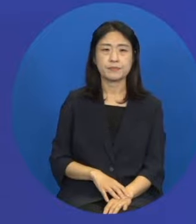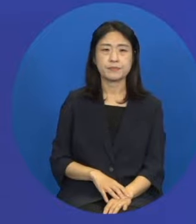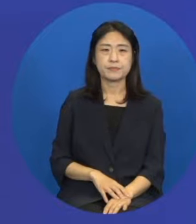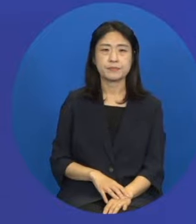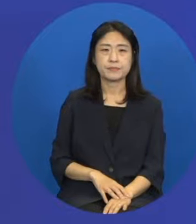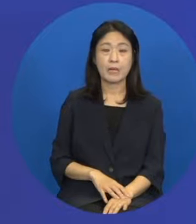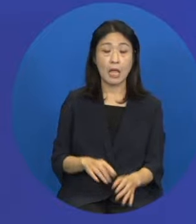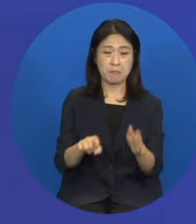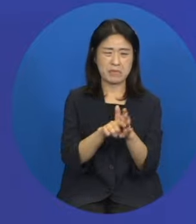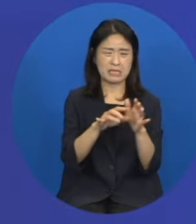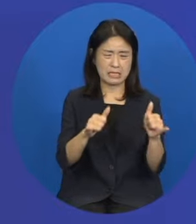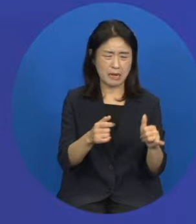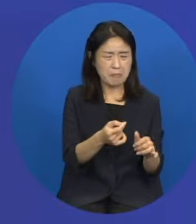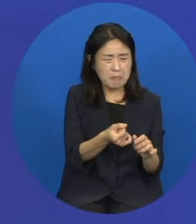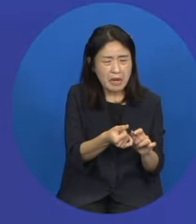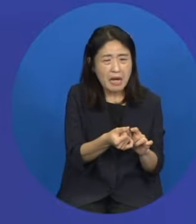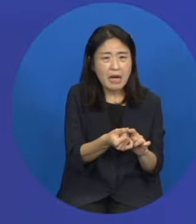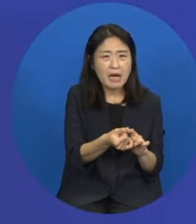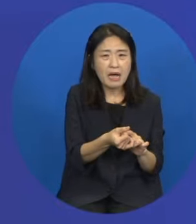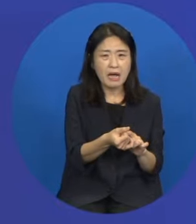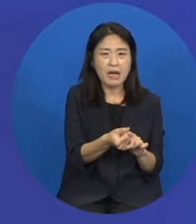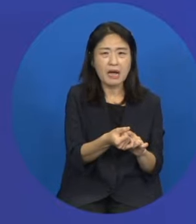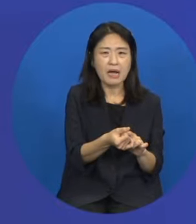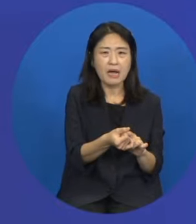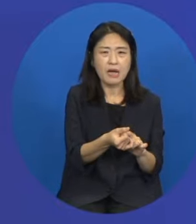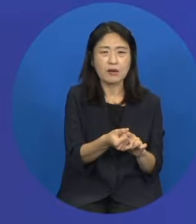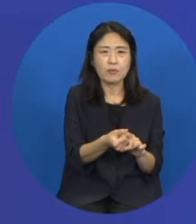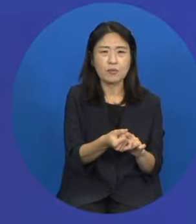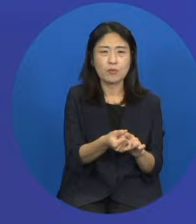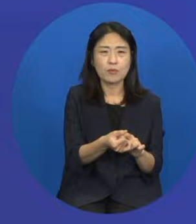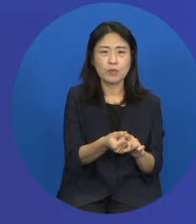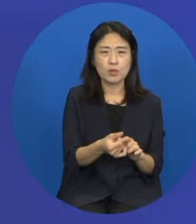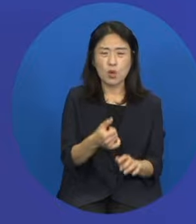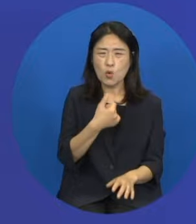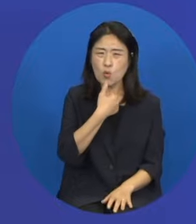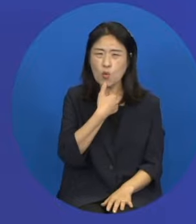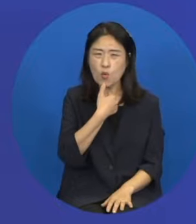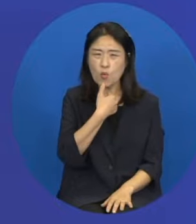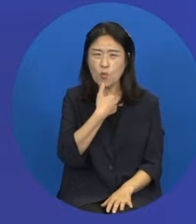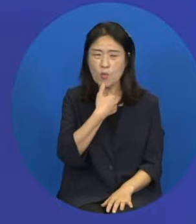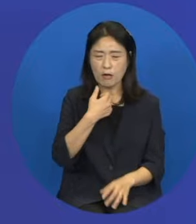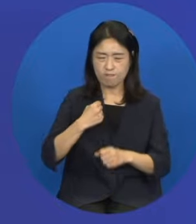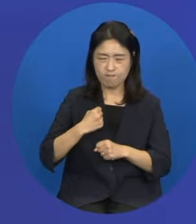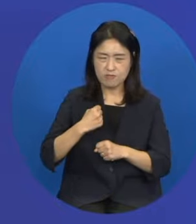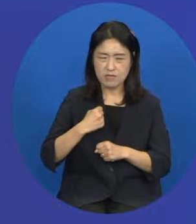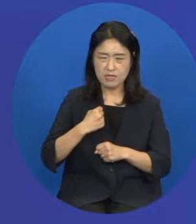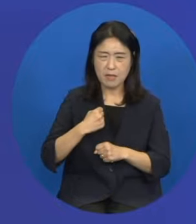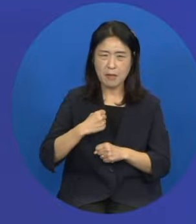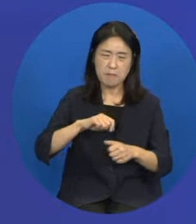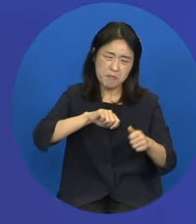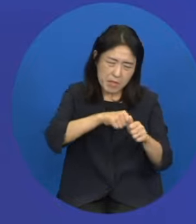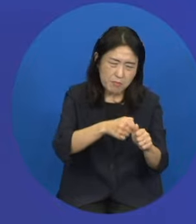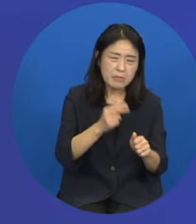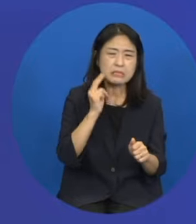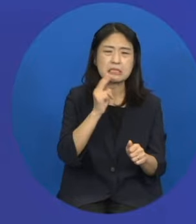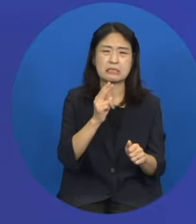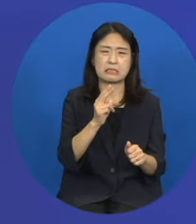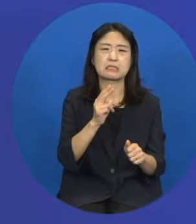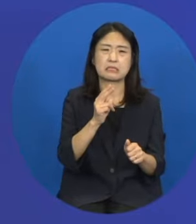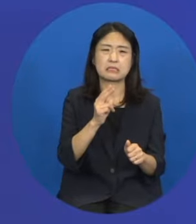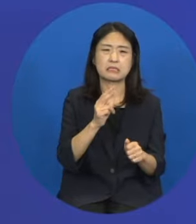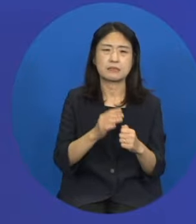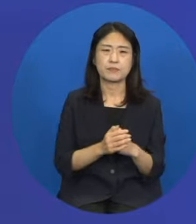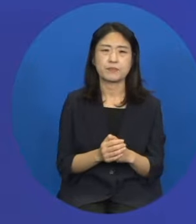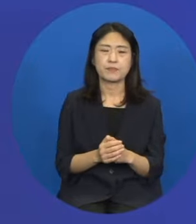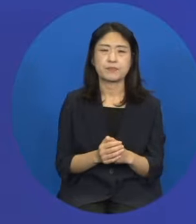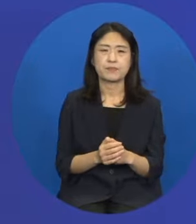기독교인은 소수였어요. 물론 다 합치면 뭐 몇만 명 됐겠지만 그들은 모이지 않았습니다. 그렇게 모였다가 또 다른 희생자가